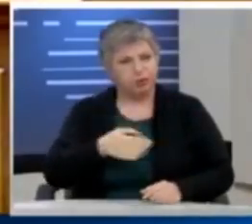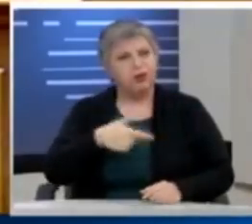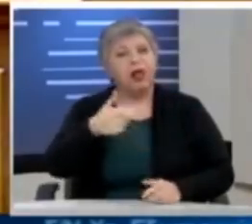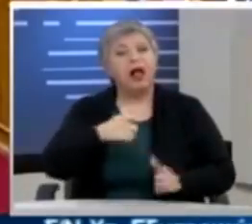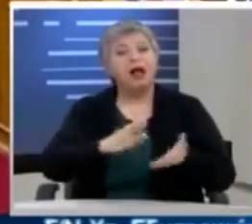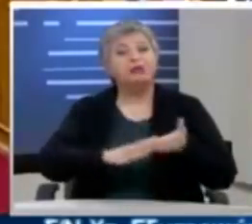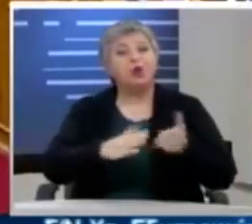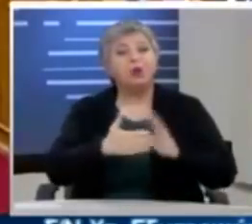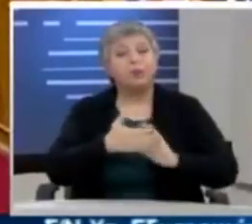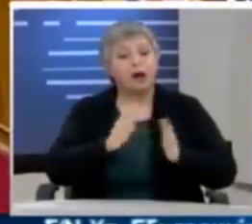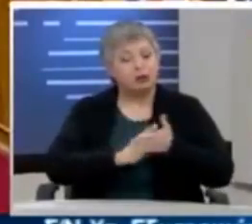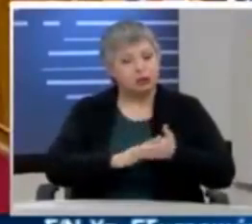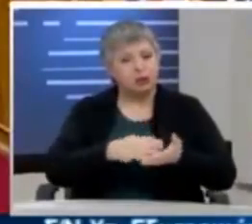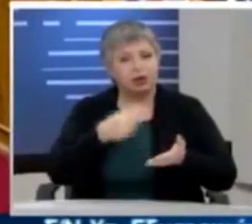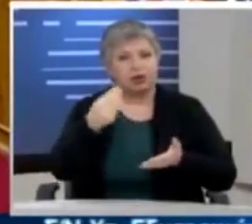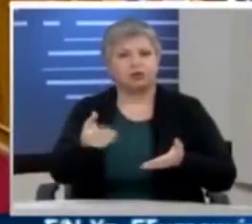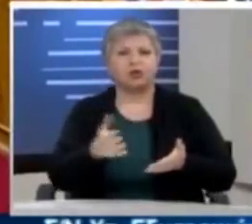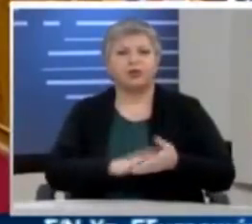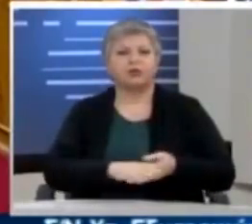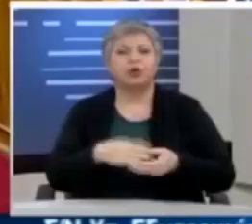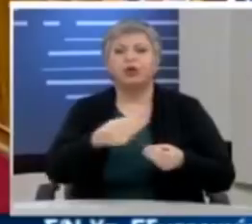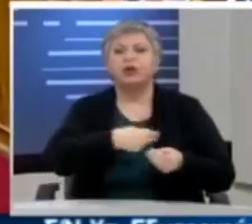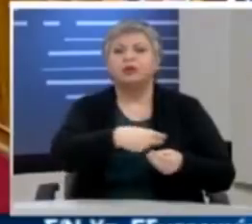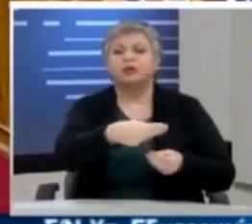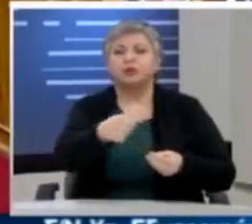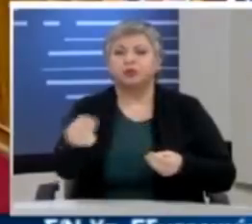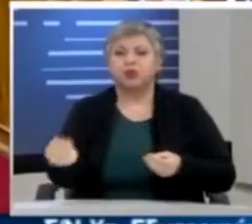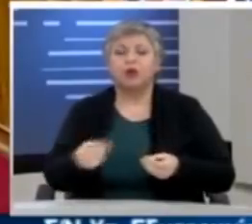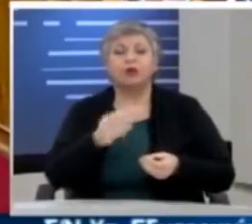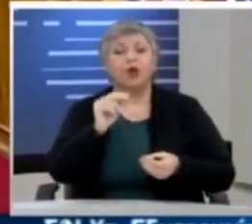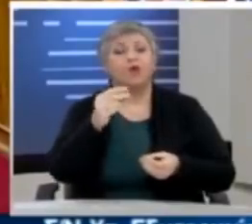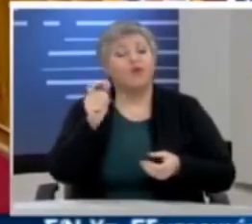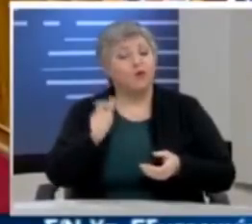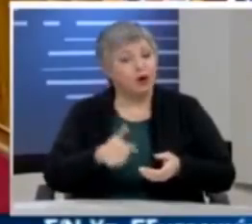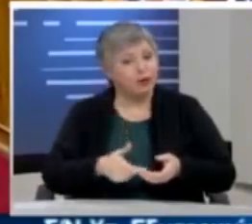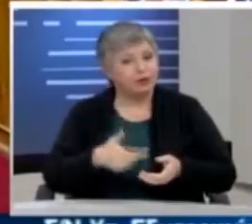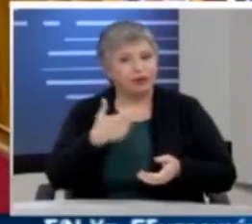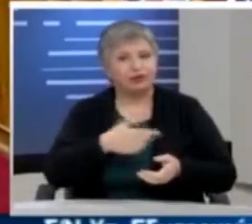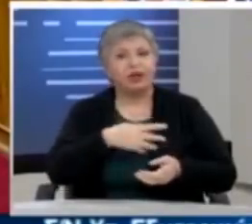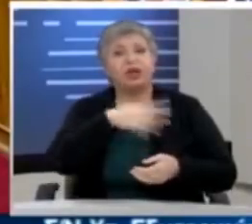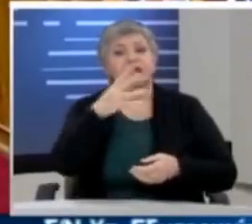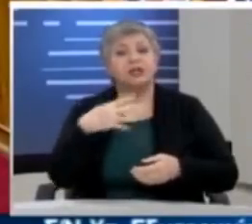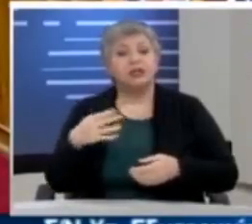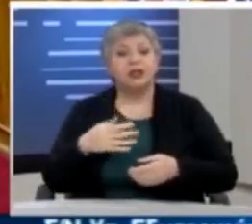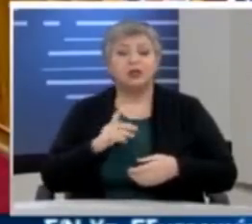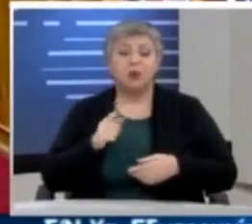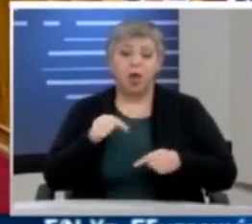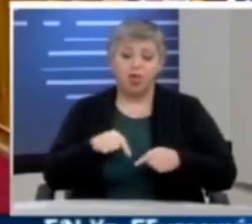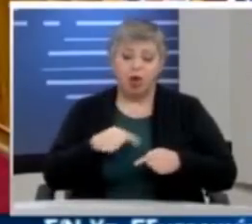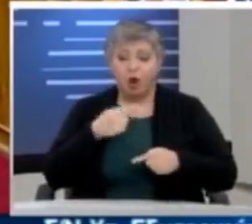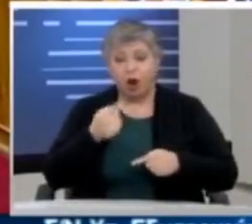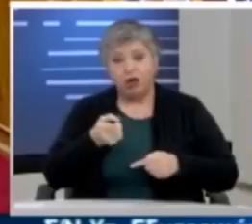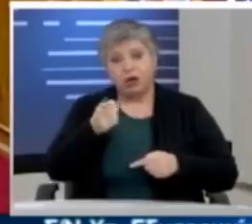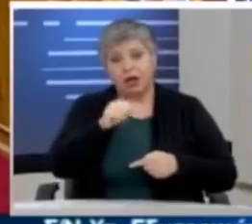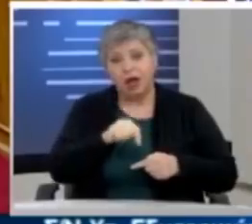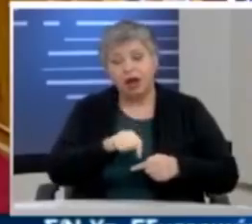τα πρακτικά, να το δώσετε και στους βουλευτές του ΣΥΡΙΖΑ και στους κυβερνώντες που άλλα λένε εδώ μέσα.